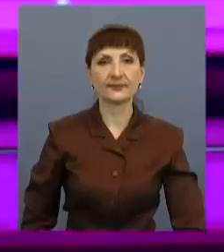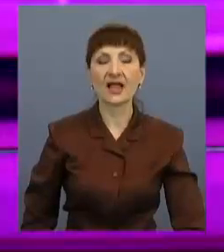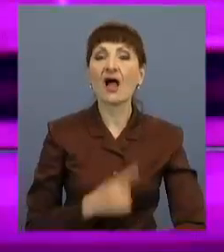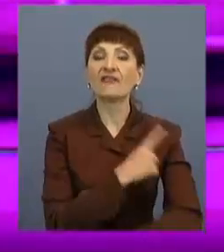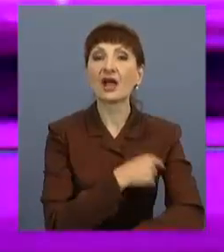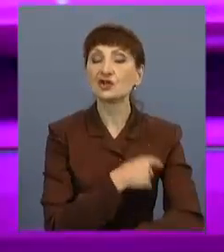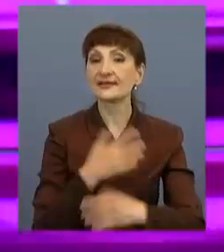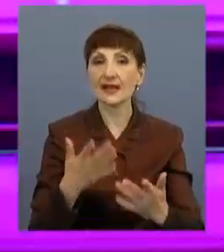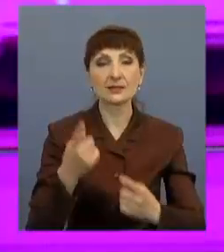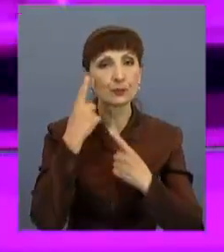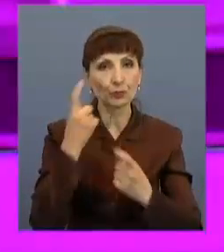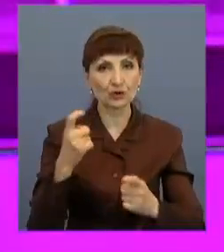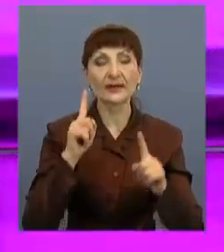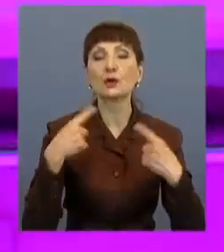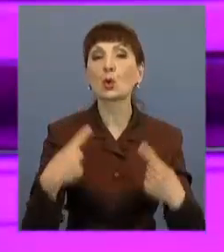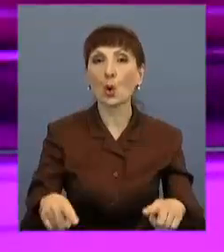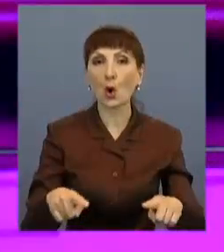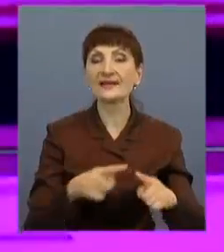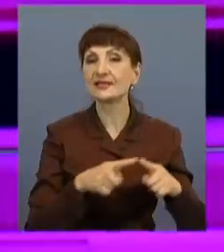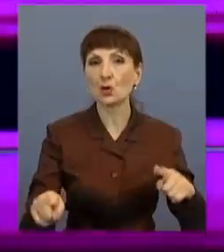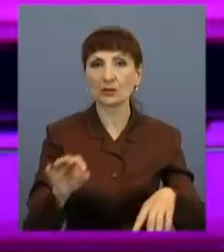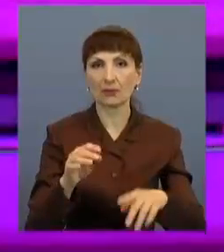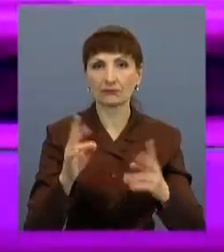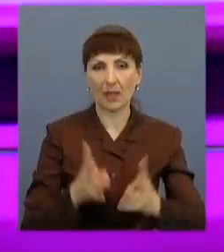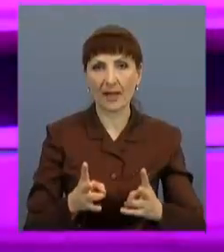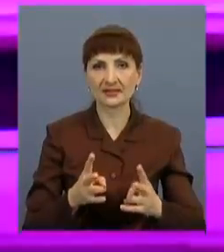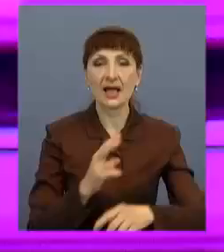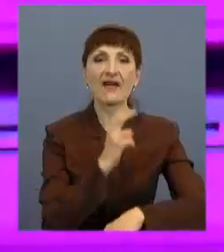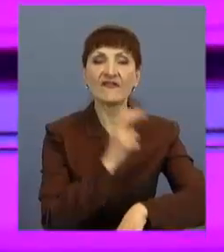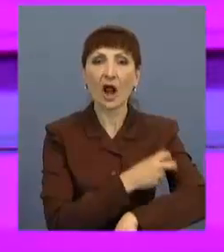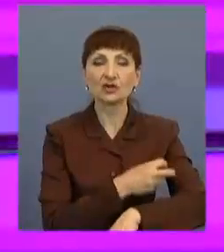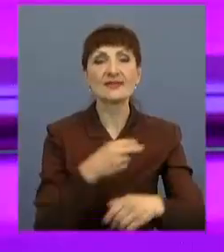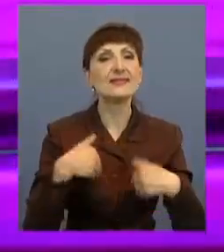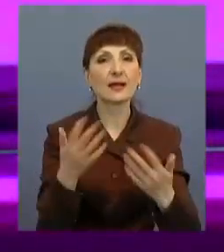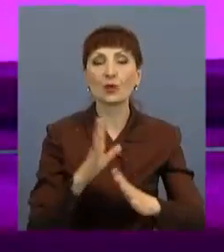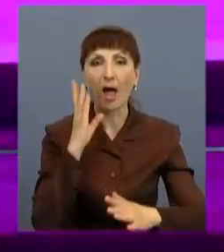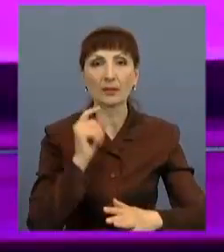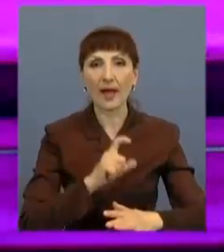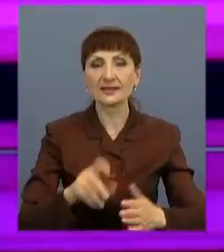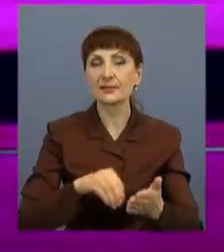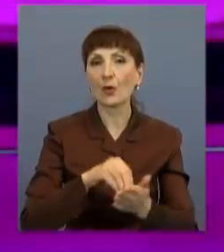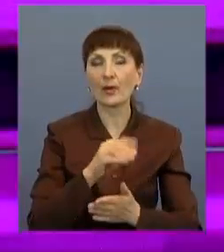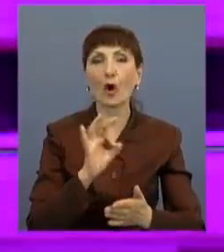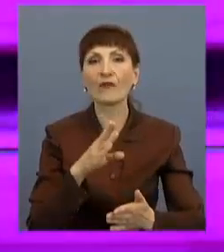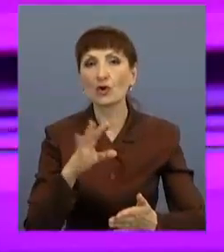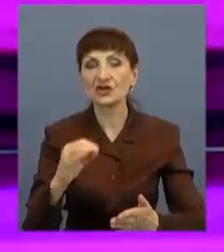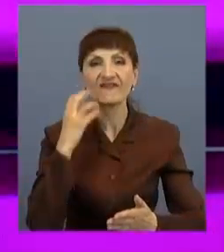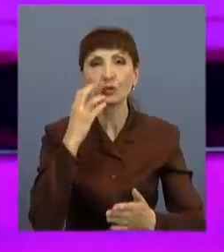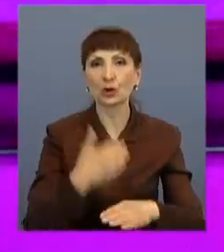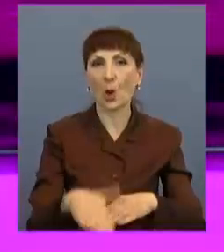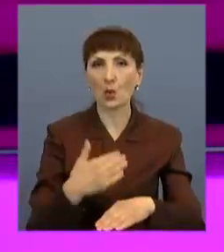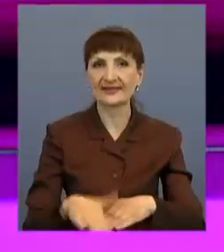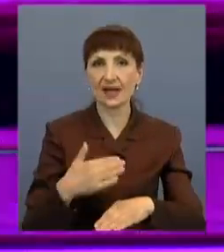Врачи, кстати, предупреждают и о другой сезонной напасти. Санэпидемиологи не рекомендуют алматинцам покупать овощи и фрукты на